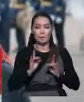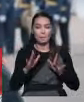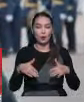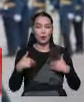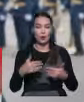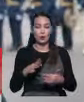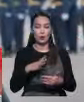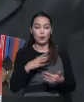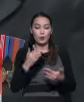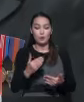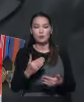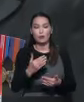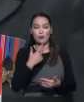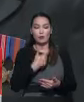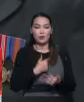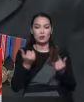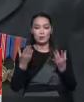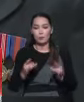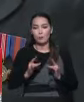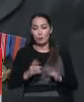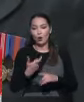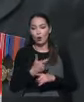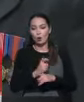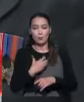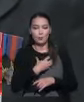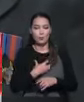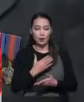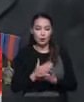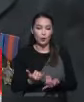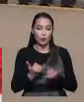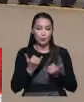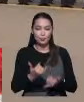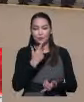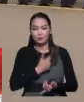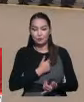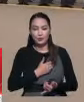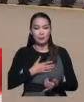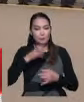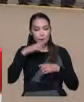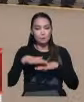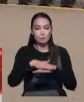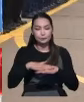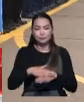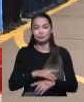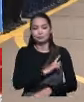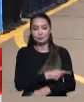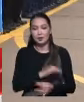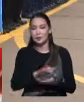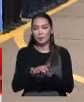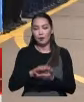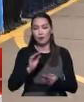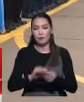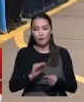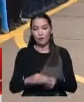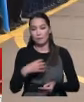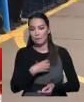рухты арттыратын мәртебелі мереке екенін айтты. Сонымен қатар қарулы күштерді егемен еліміздің мықты қалқаны бейбітшілік пен тұрақтылықтың мызғымас